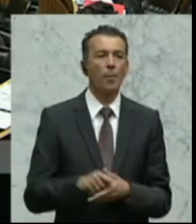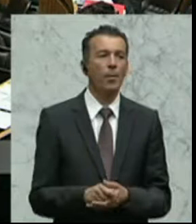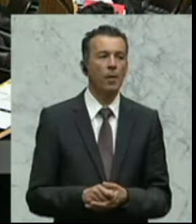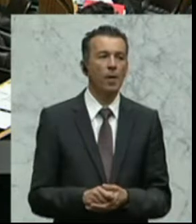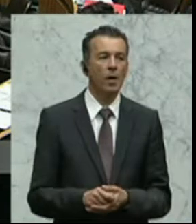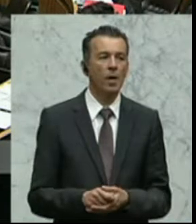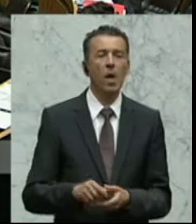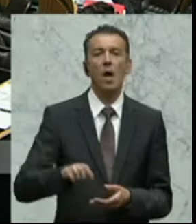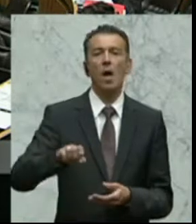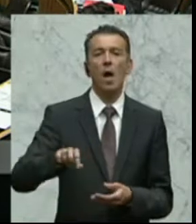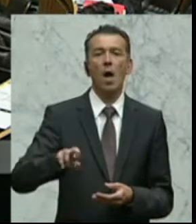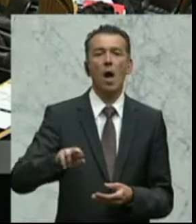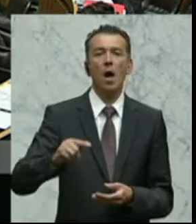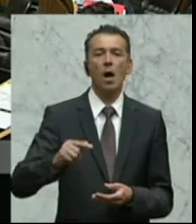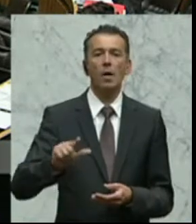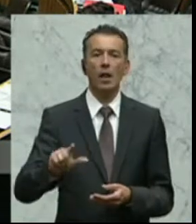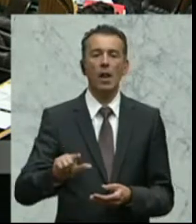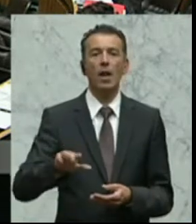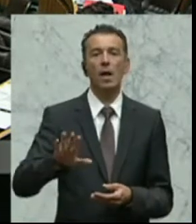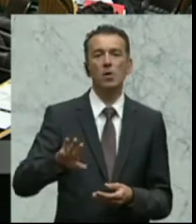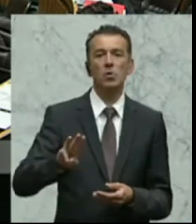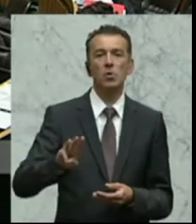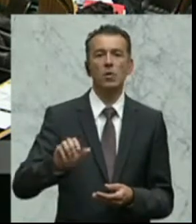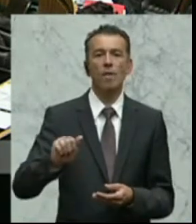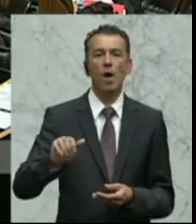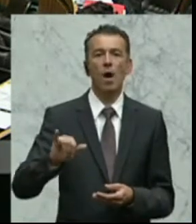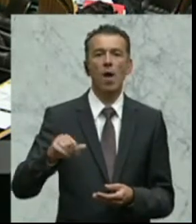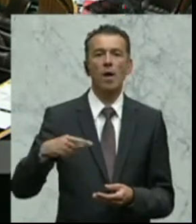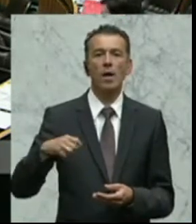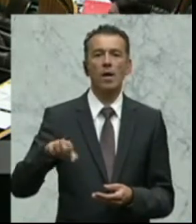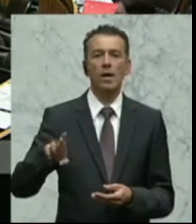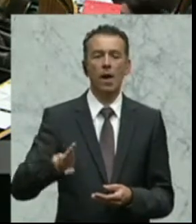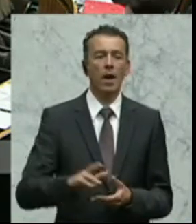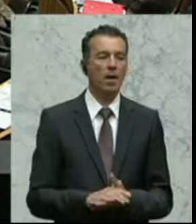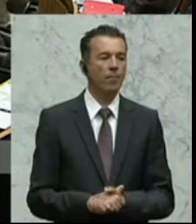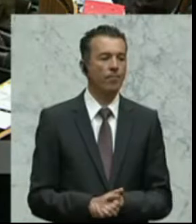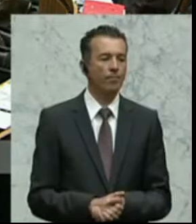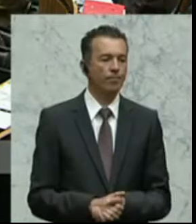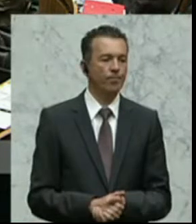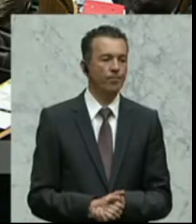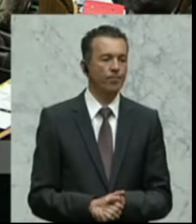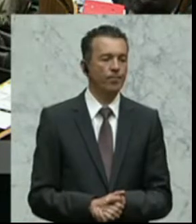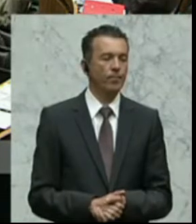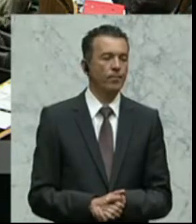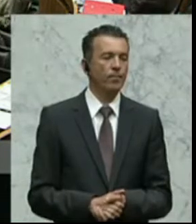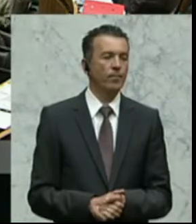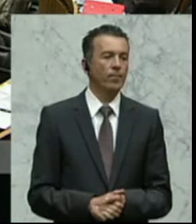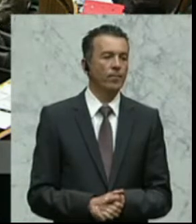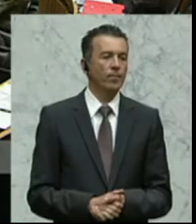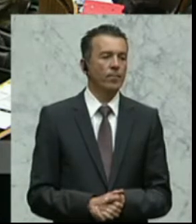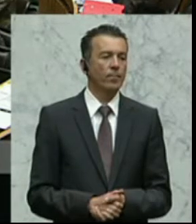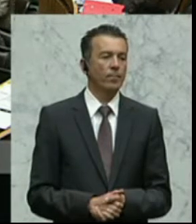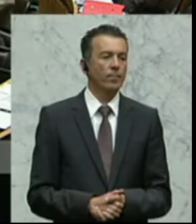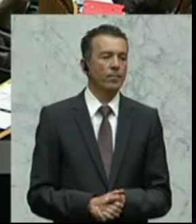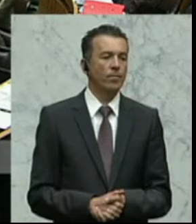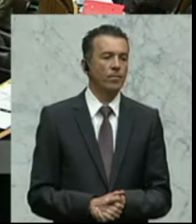Gerald Luhacker, Sozialsprecher der NEOS. Bei derart gestiegenen Einnahmen müsse man sich vermehrt die Ausgabenseite des Staates,